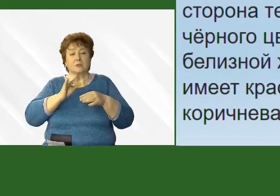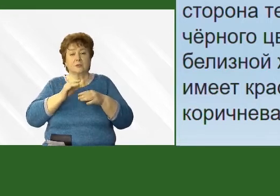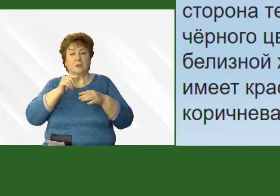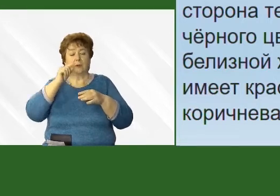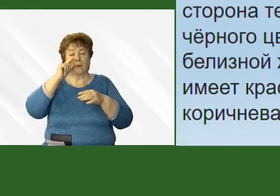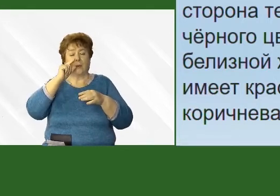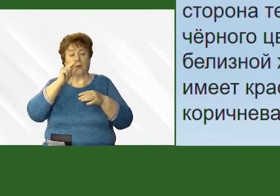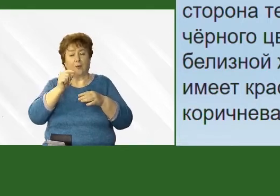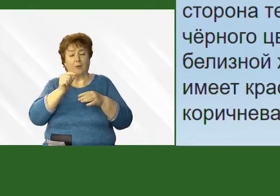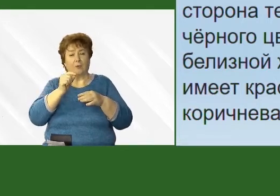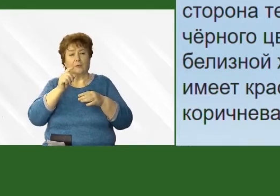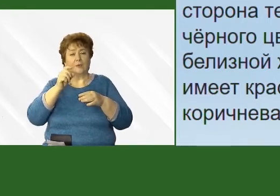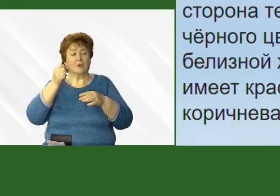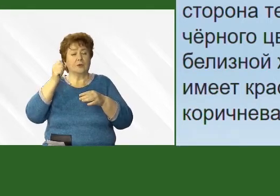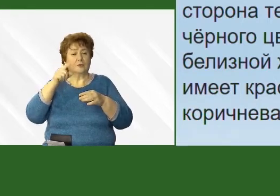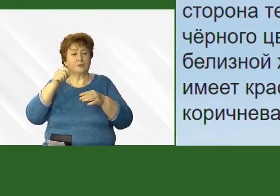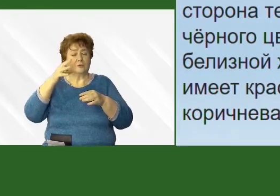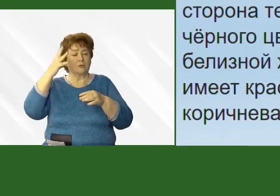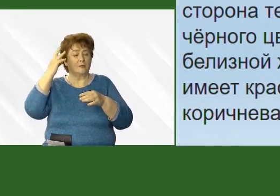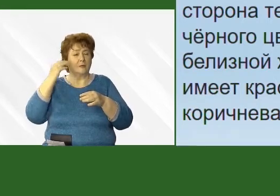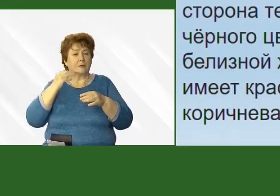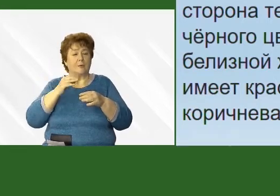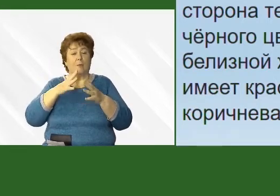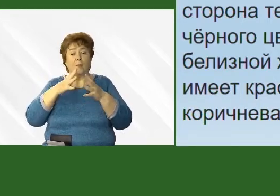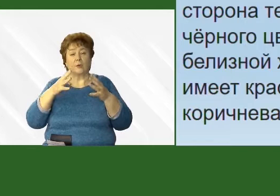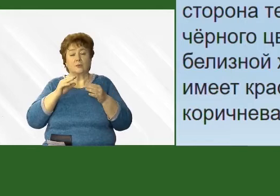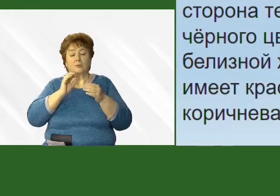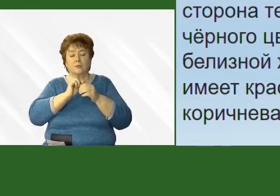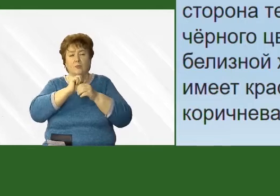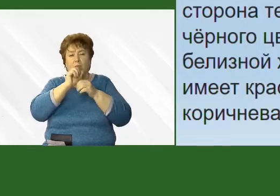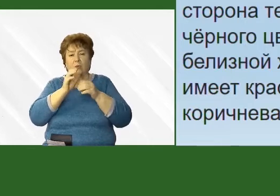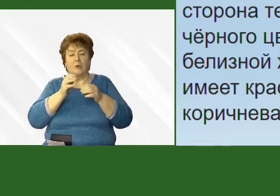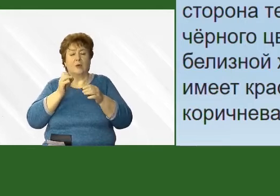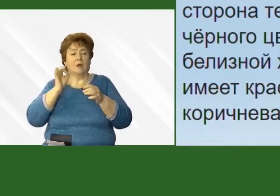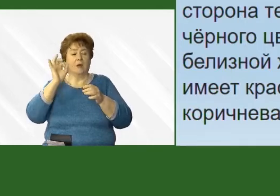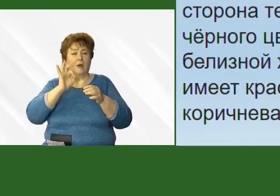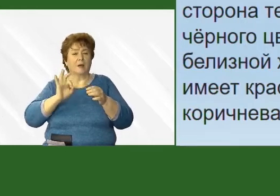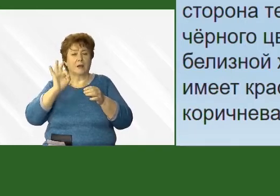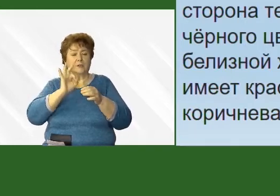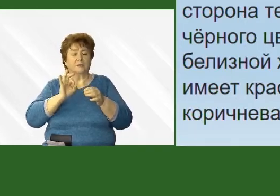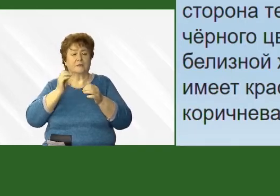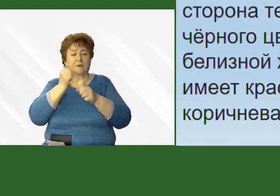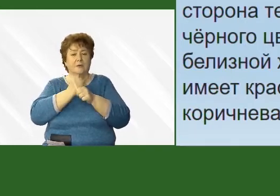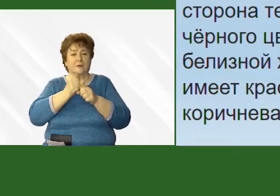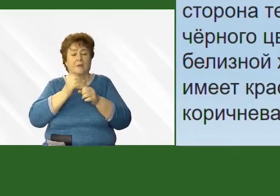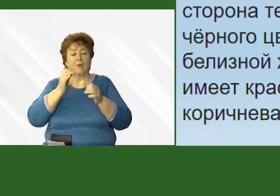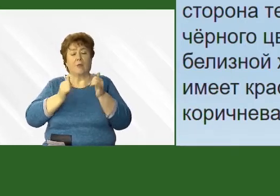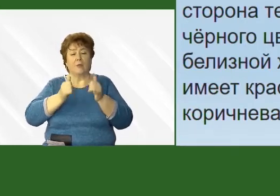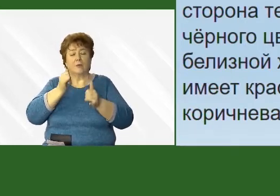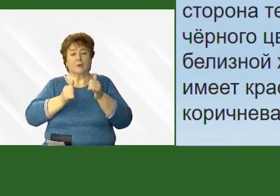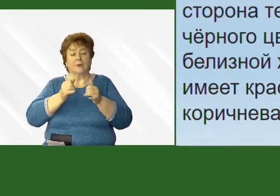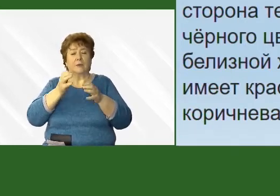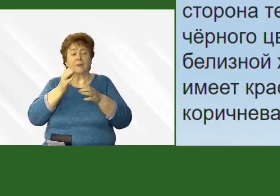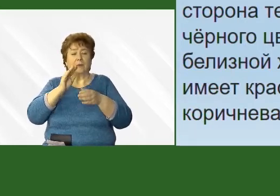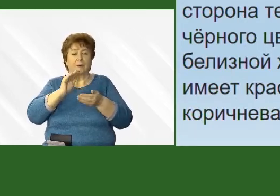у золотоволосых пингвинов большой, выпуклый, оранжево-коричневый, ноги короткие, с широкой